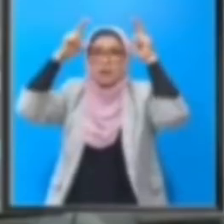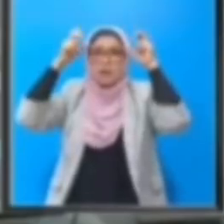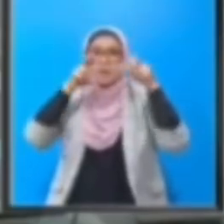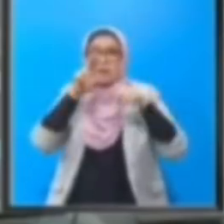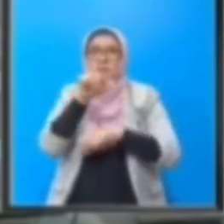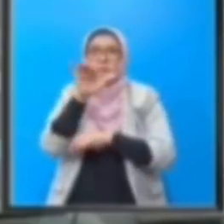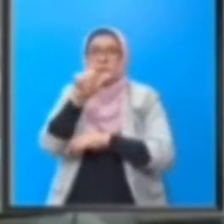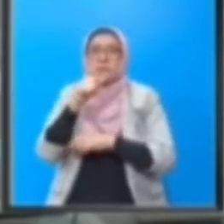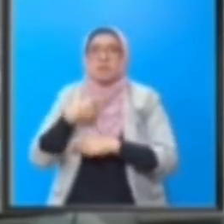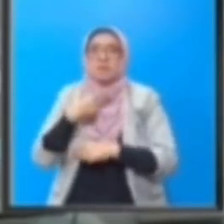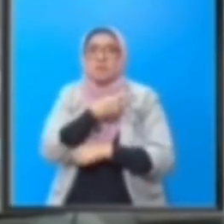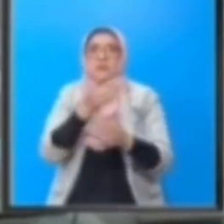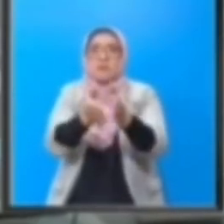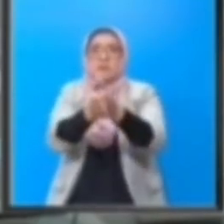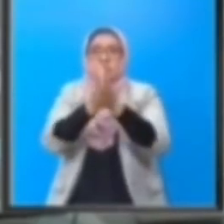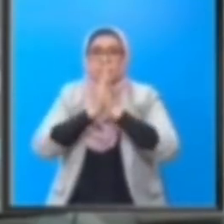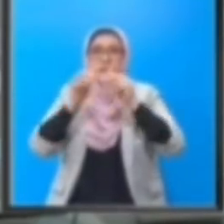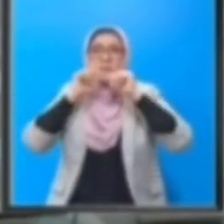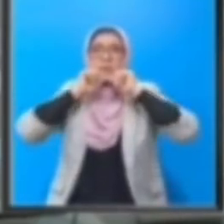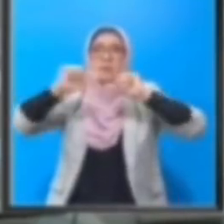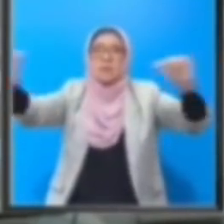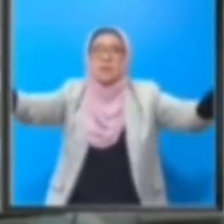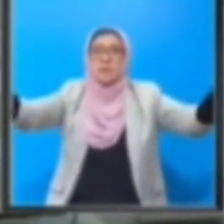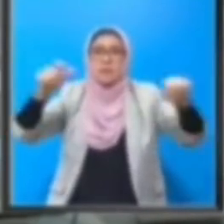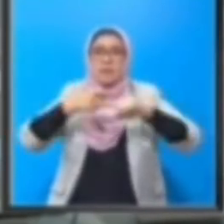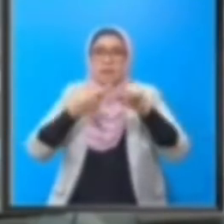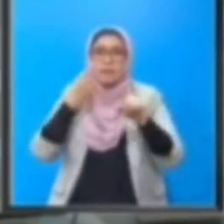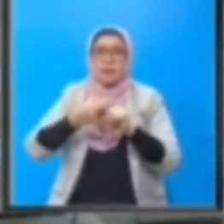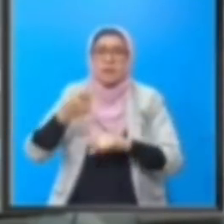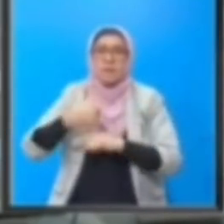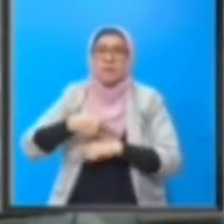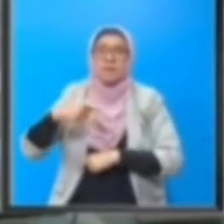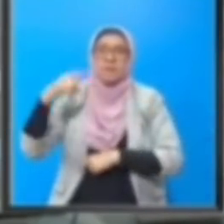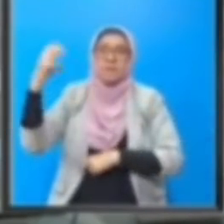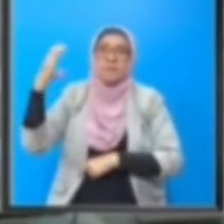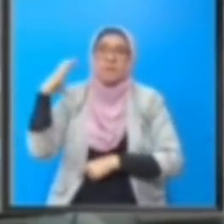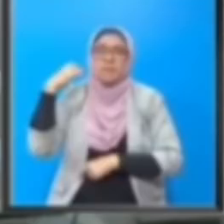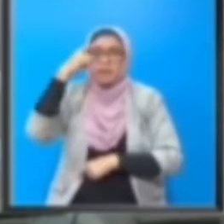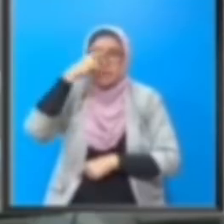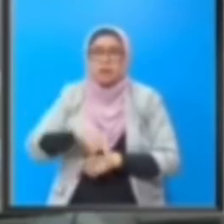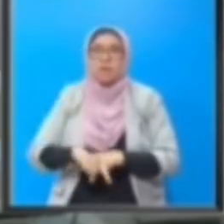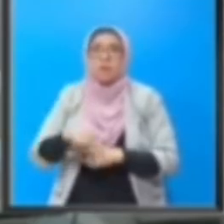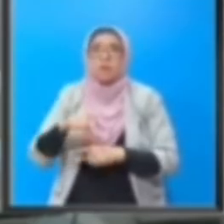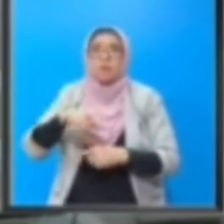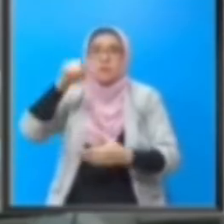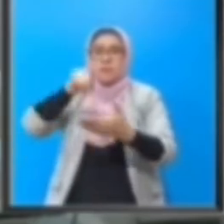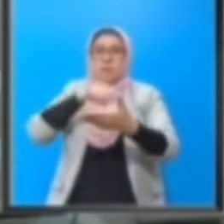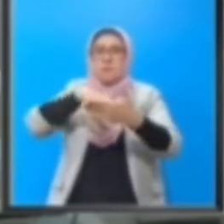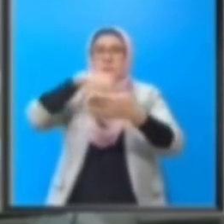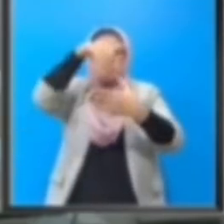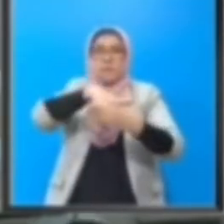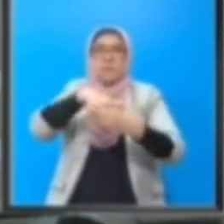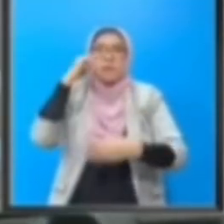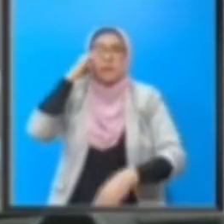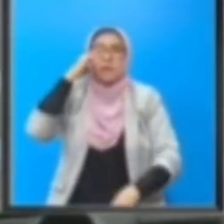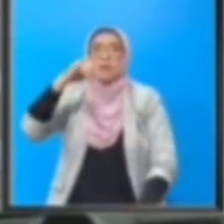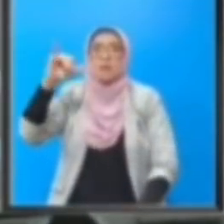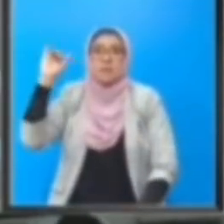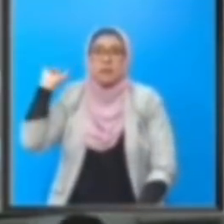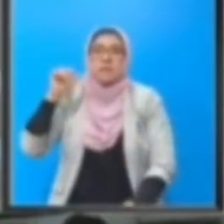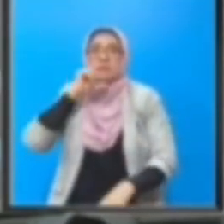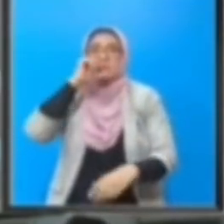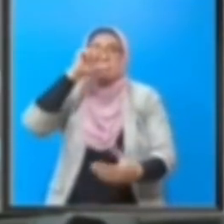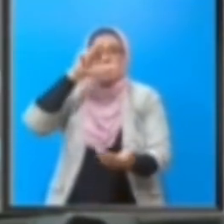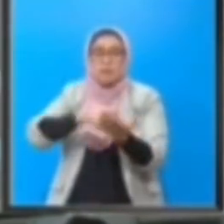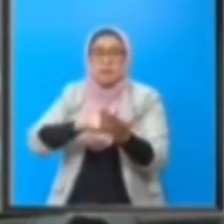pemasyuran daripada Tuan Speaker untuk undi semalam tidak sah dan undi semula sekarang. Kita minta belah bahagi. 15 orang kita bangun minta belah